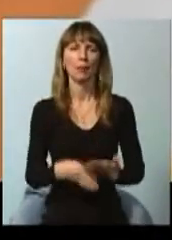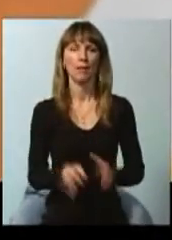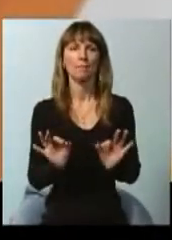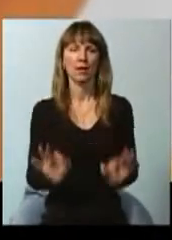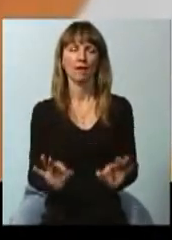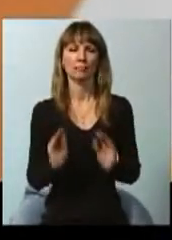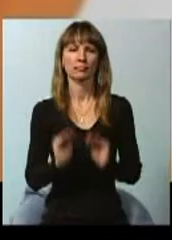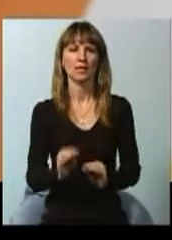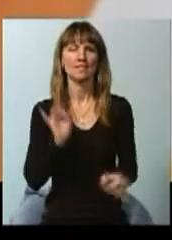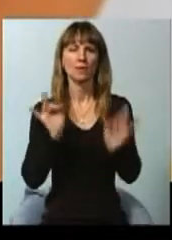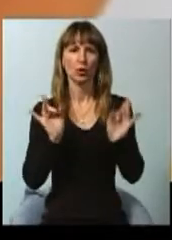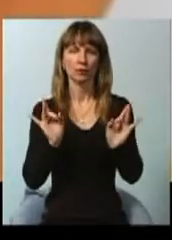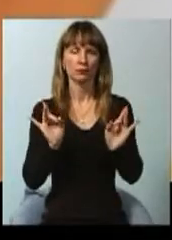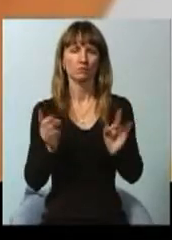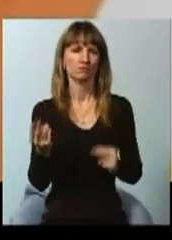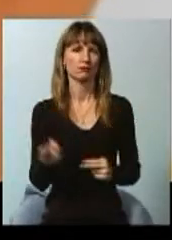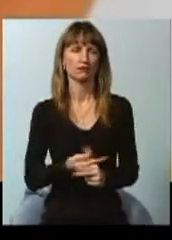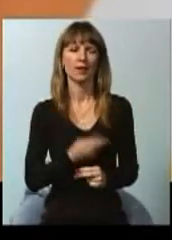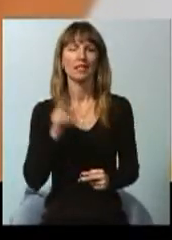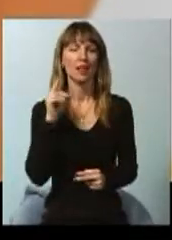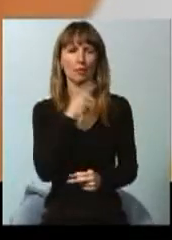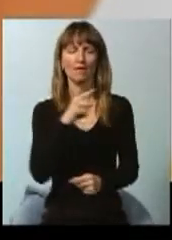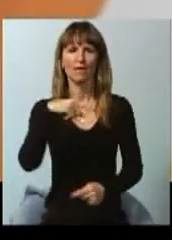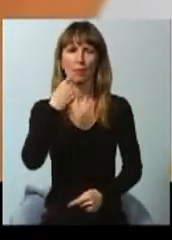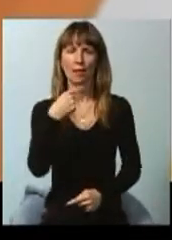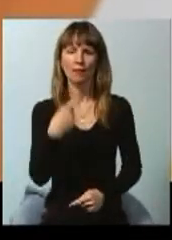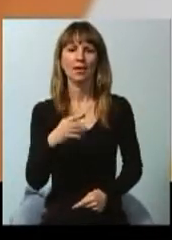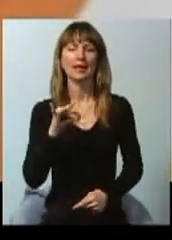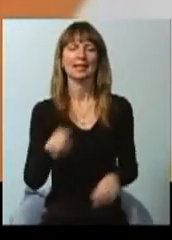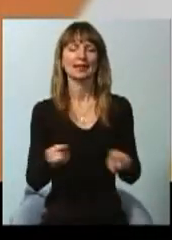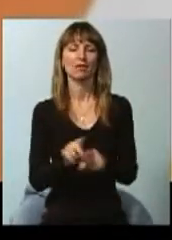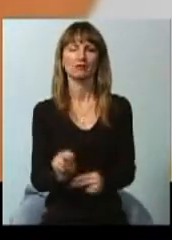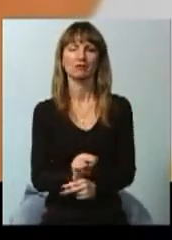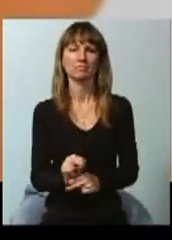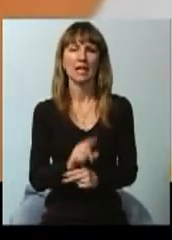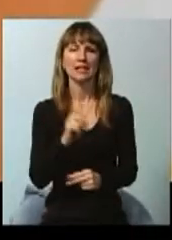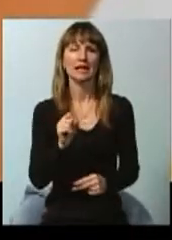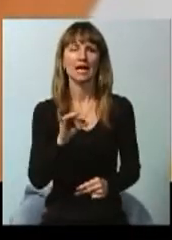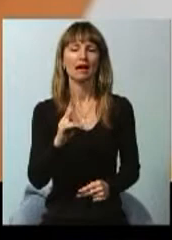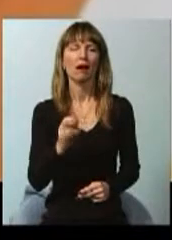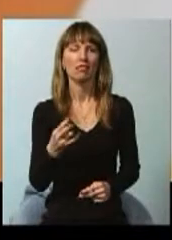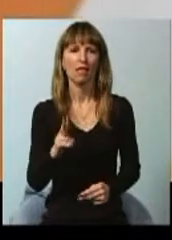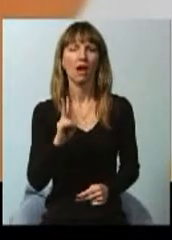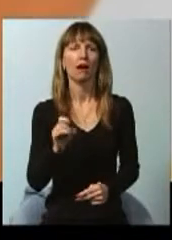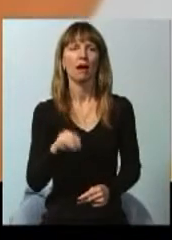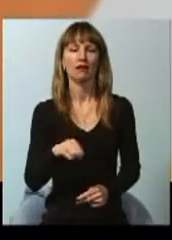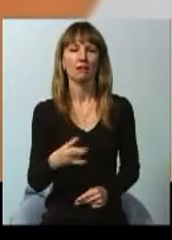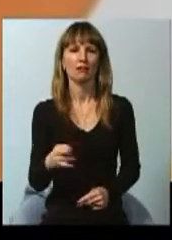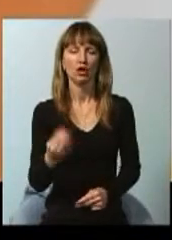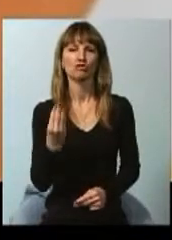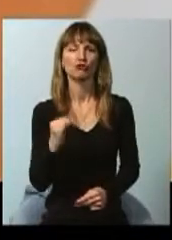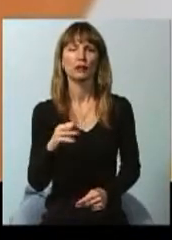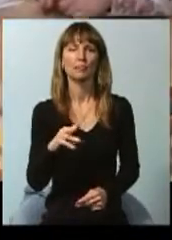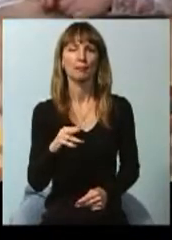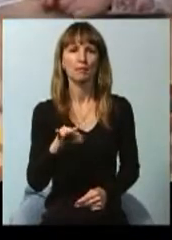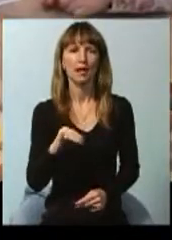правильній постановці звуків, в позбавленні неправильної вимови, а також лікує від заїкання, картання, шепелявості та інших